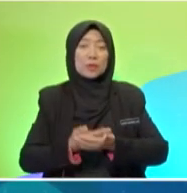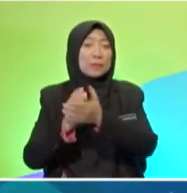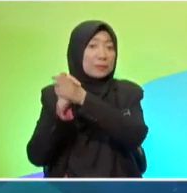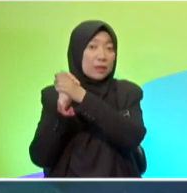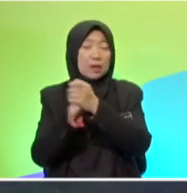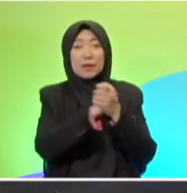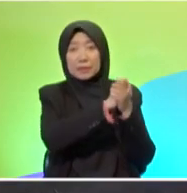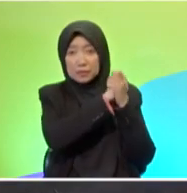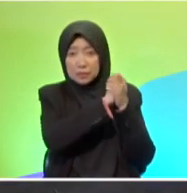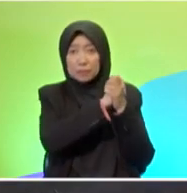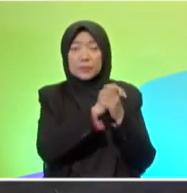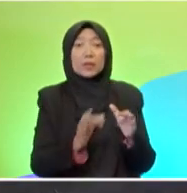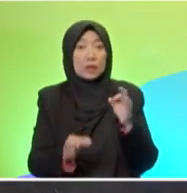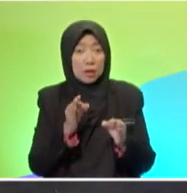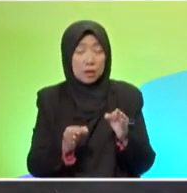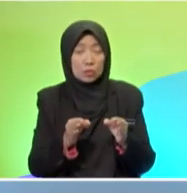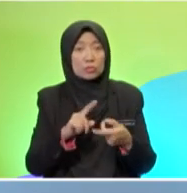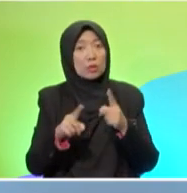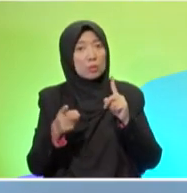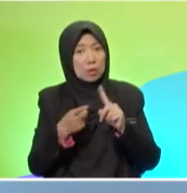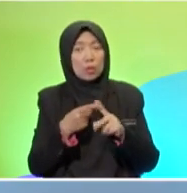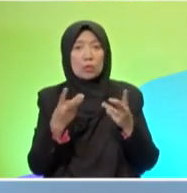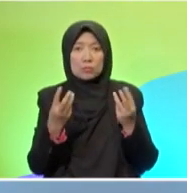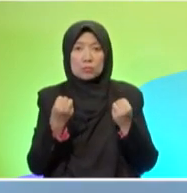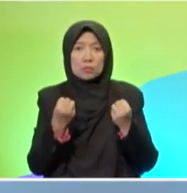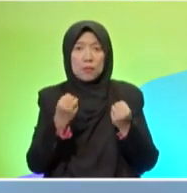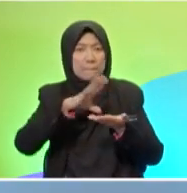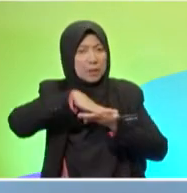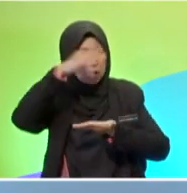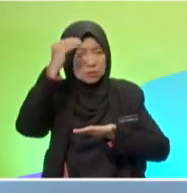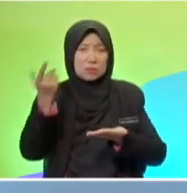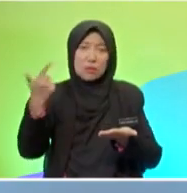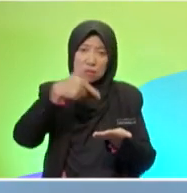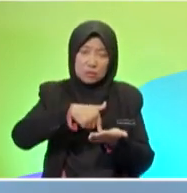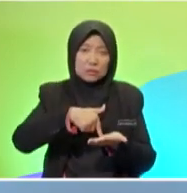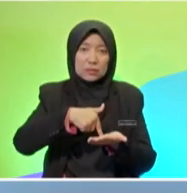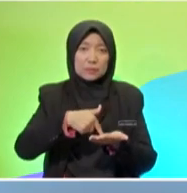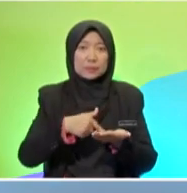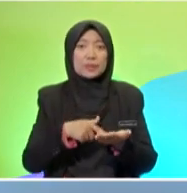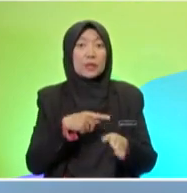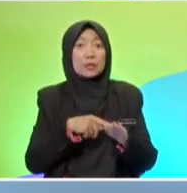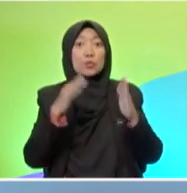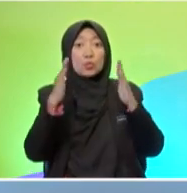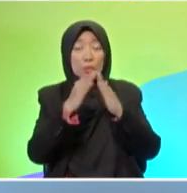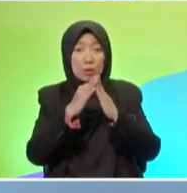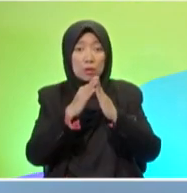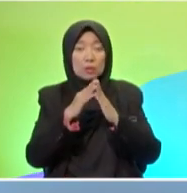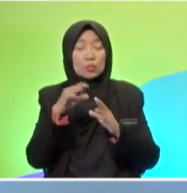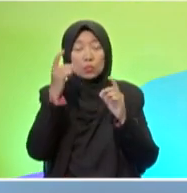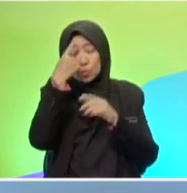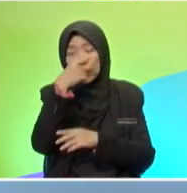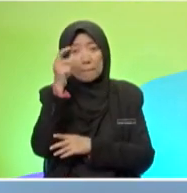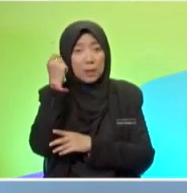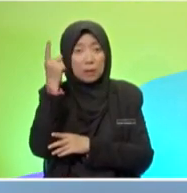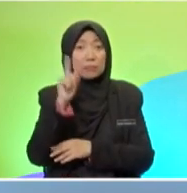Ceko kalaulah kawan-kawan di dalam kalian ini pemahaman mereka dan mereka yang berada di rumah nak paham lebih lagi di